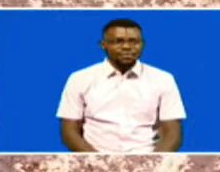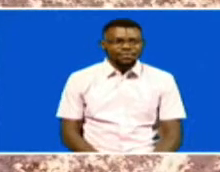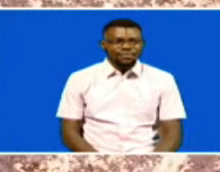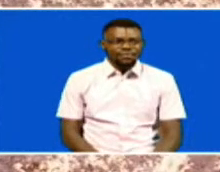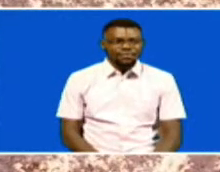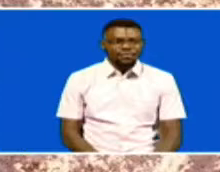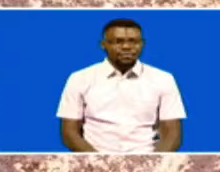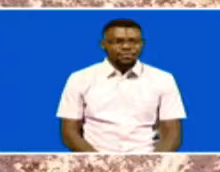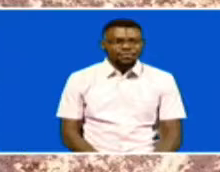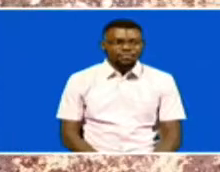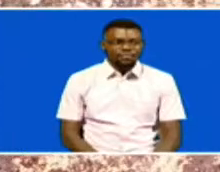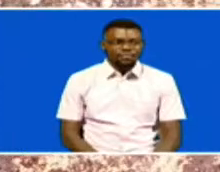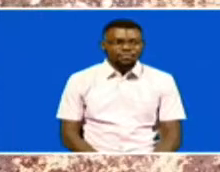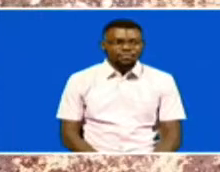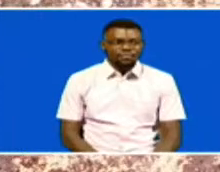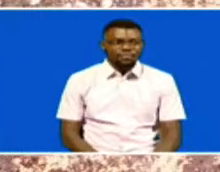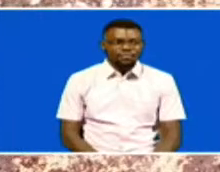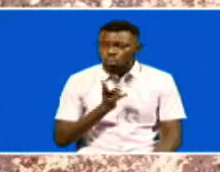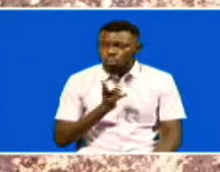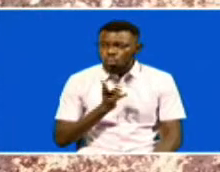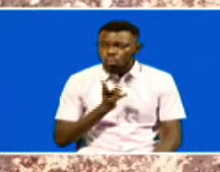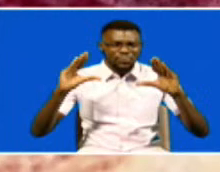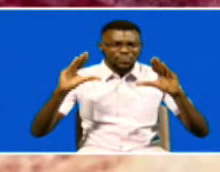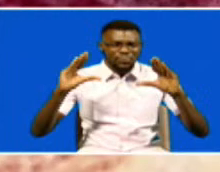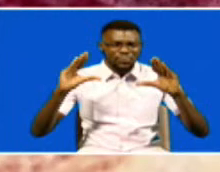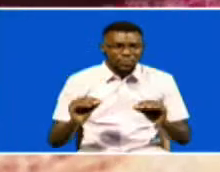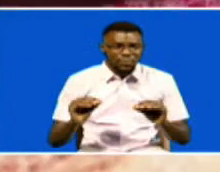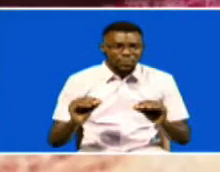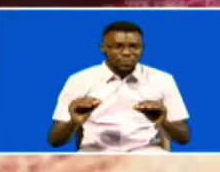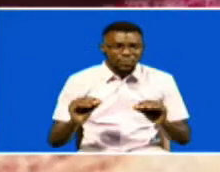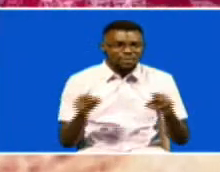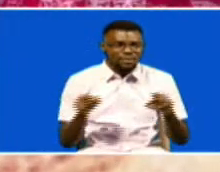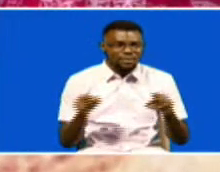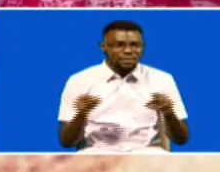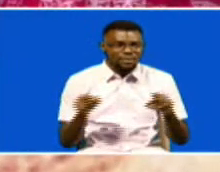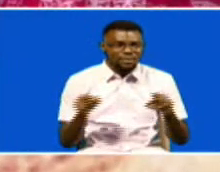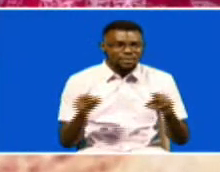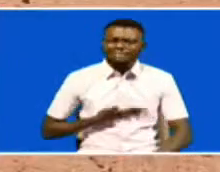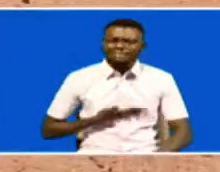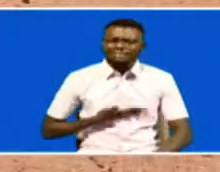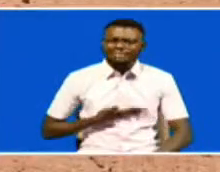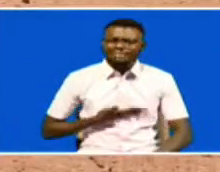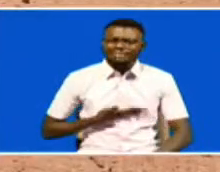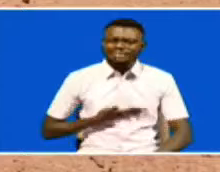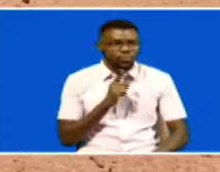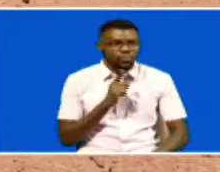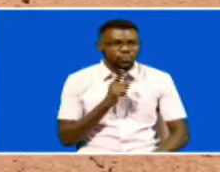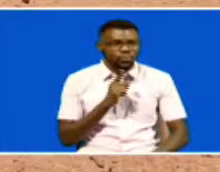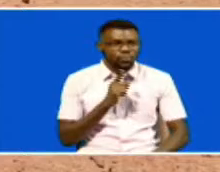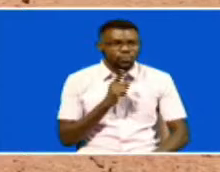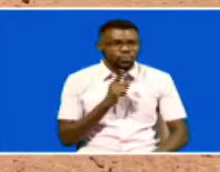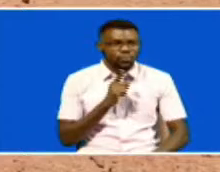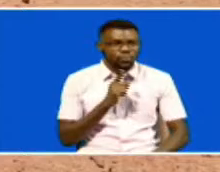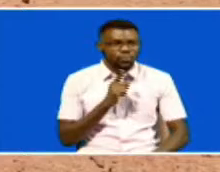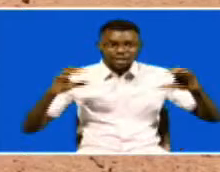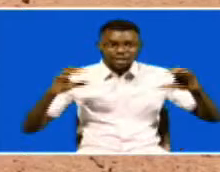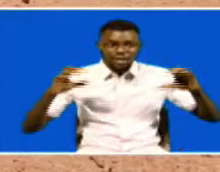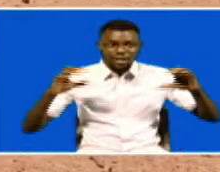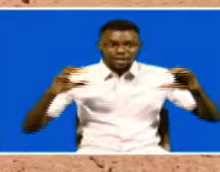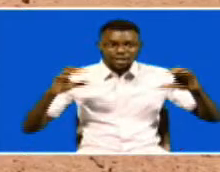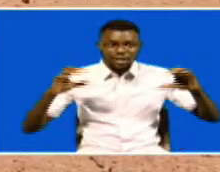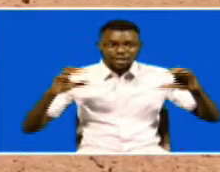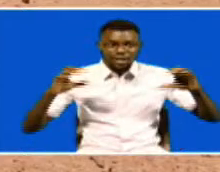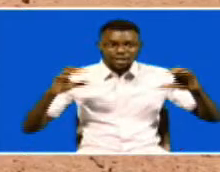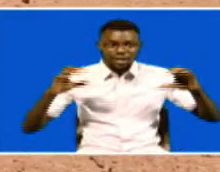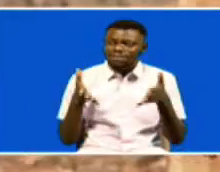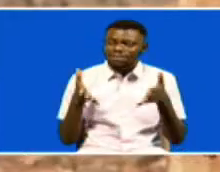Na kadri maji yanapoendelea kukosekana na njaa kukita mizizi kaunti hiyo, ukosefu wa mvua kwa takriban misimu